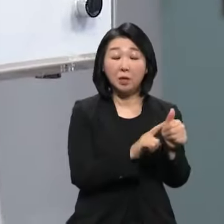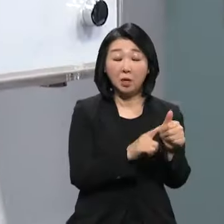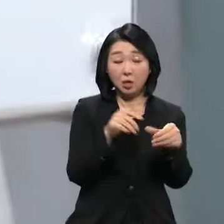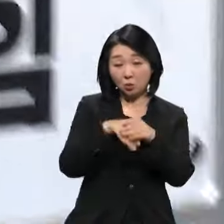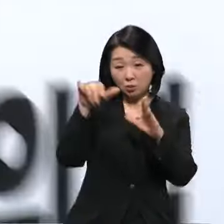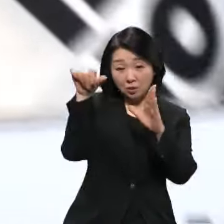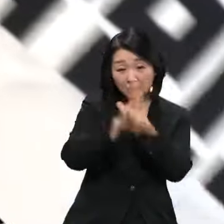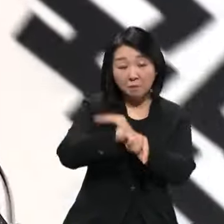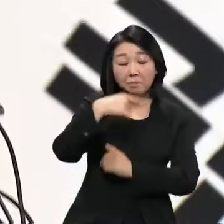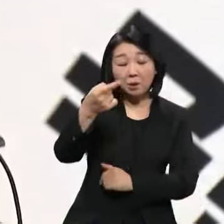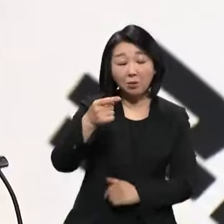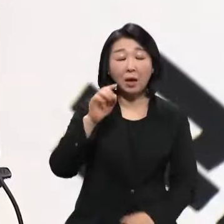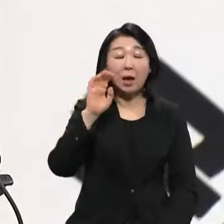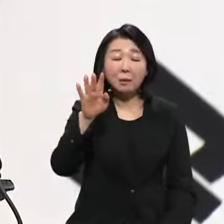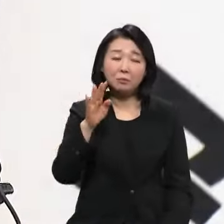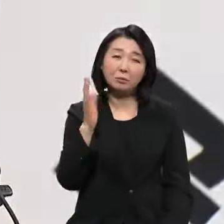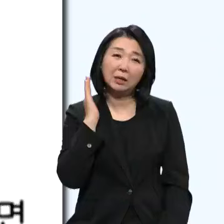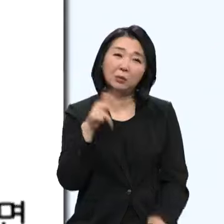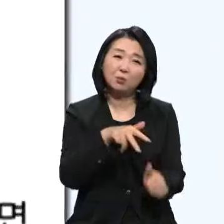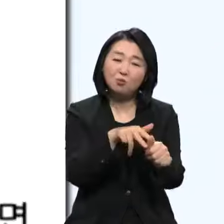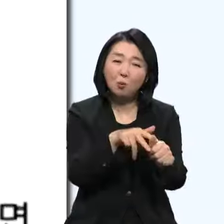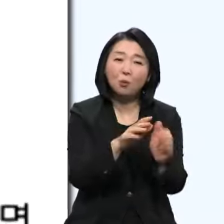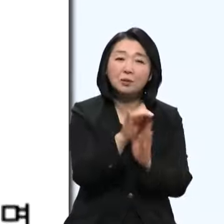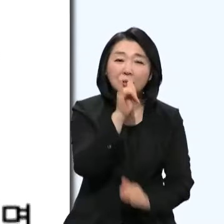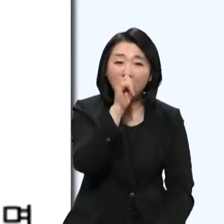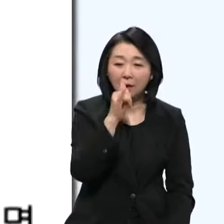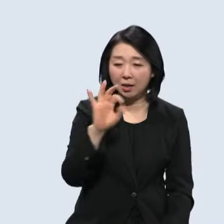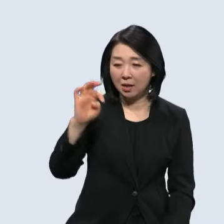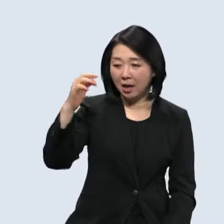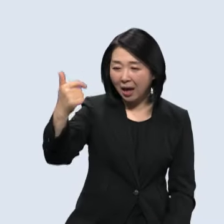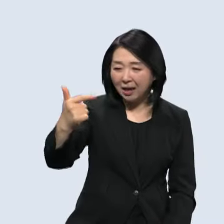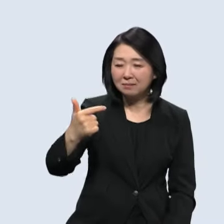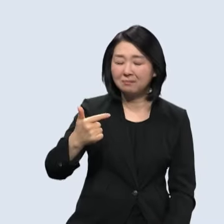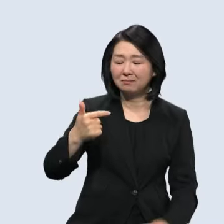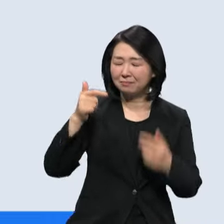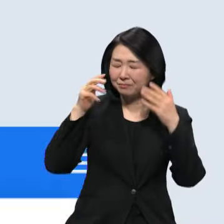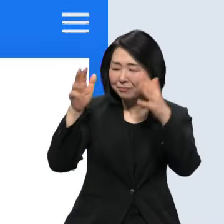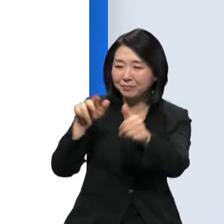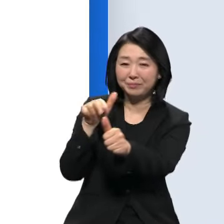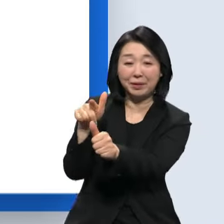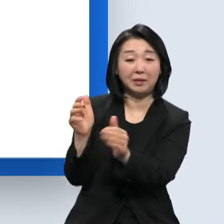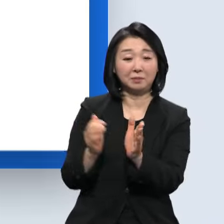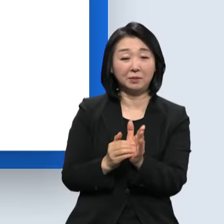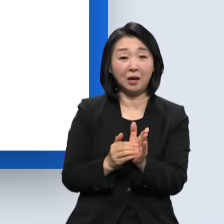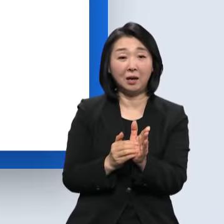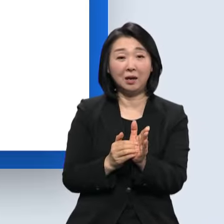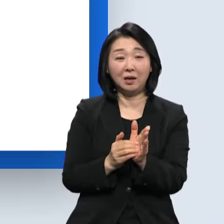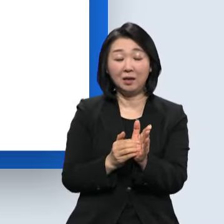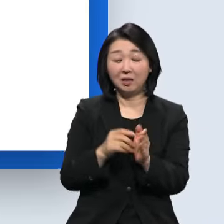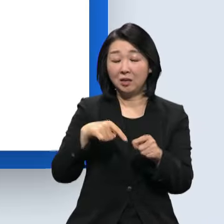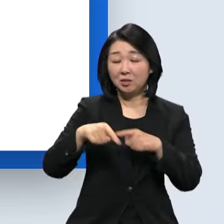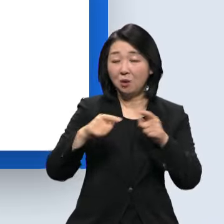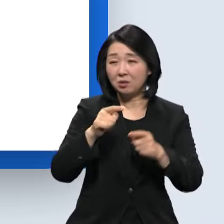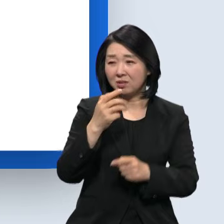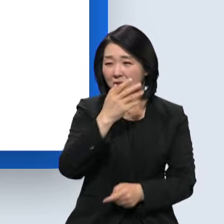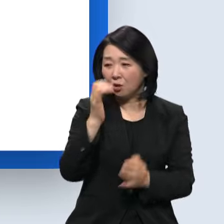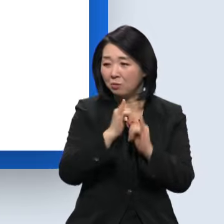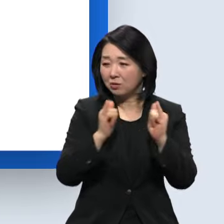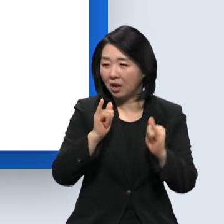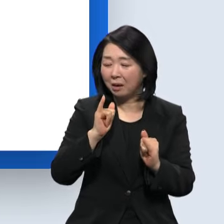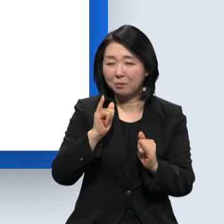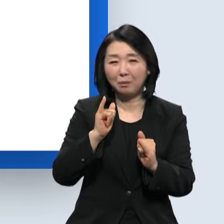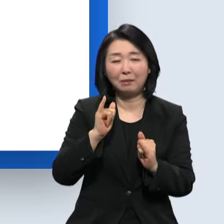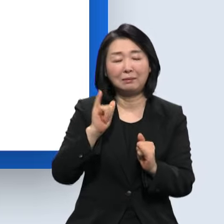뒤 차기 대선을 의식한 듯 한동운 전 비대위원장을 집중 비난해 왔습니다 정치 아이돌로 착각해 셀카만 찍었다